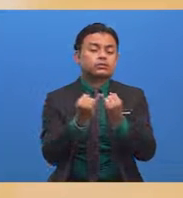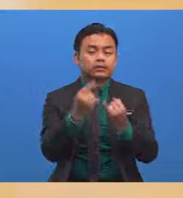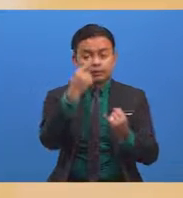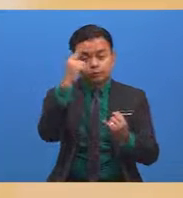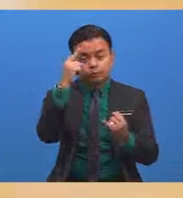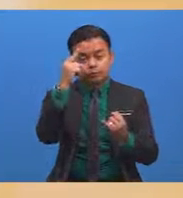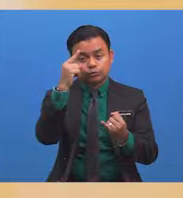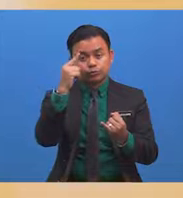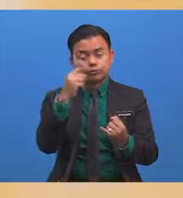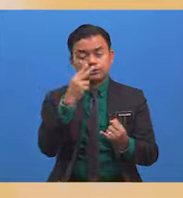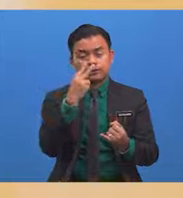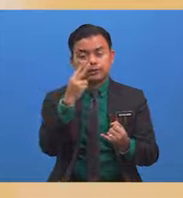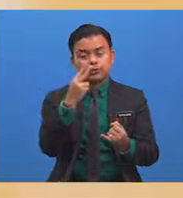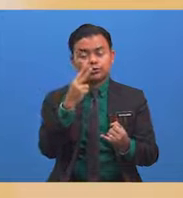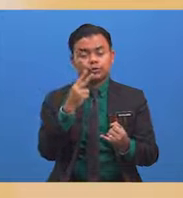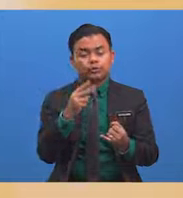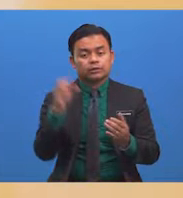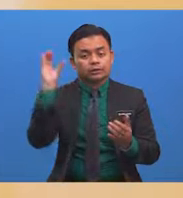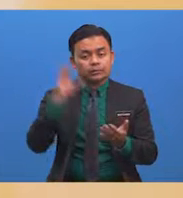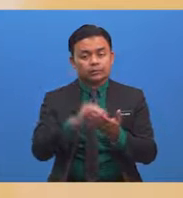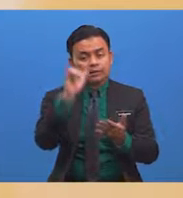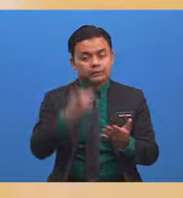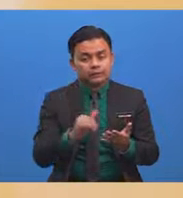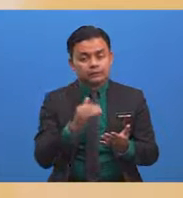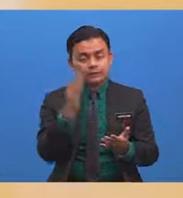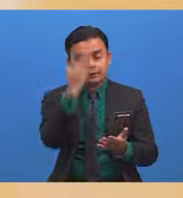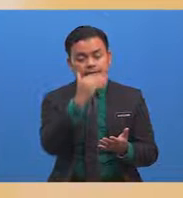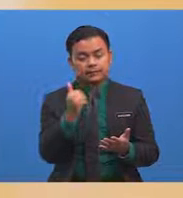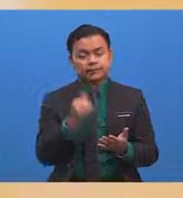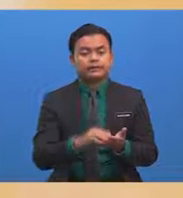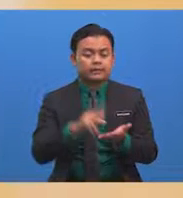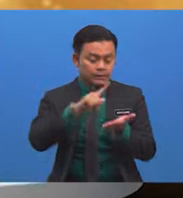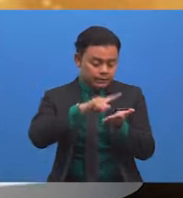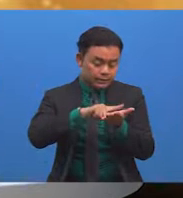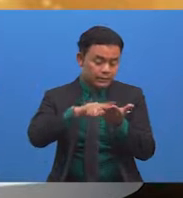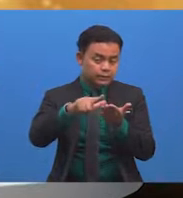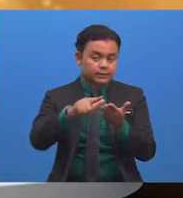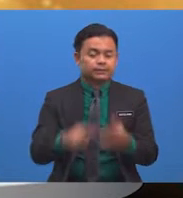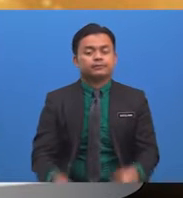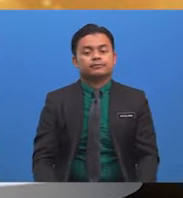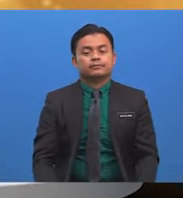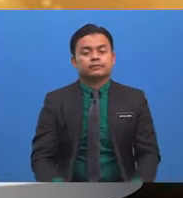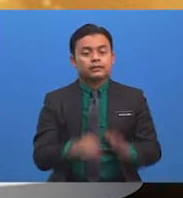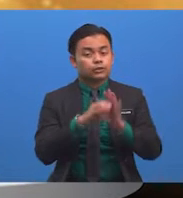selari adalah licin, berkilat seperti permukaan cermin.